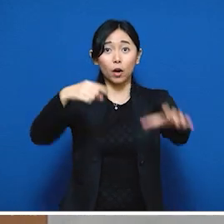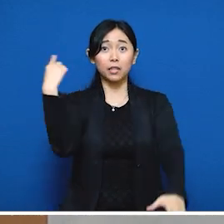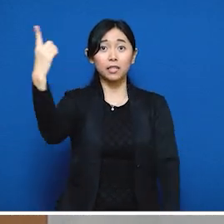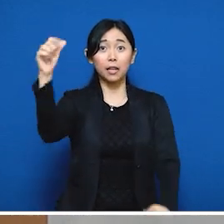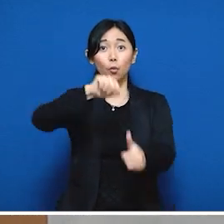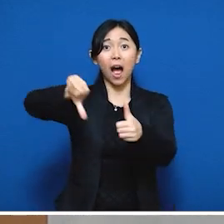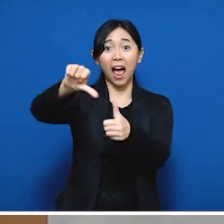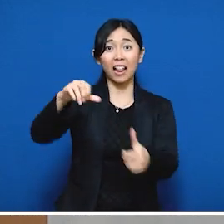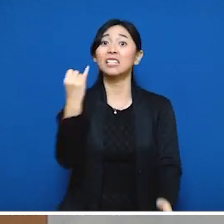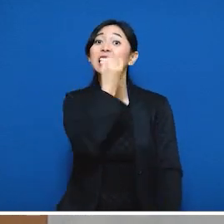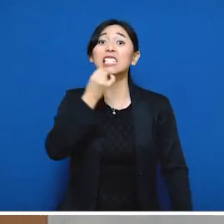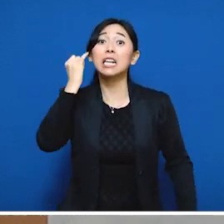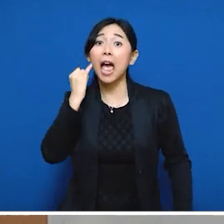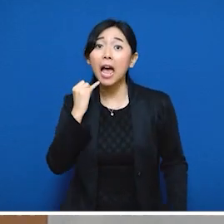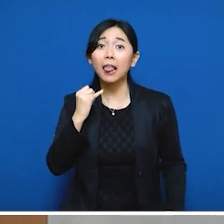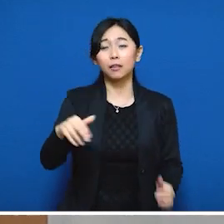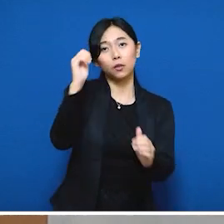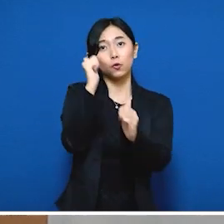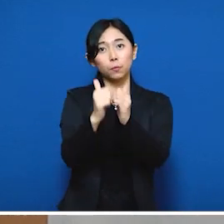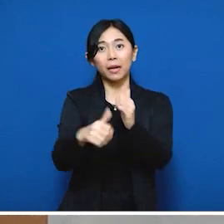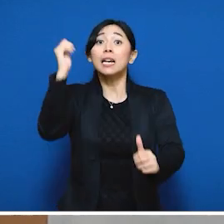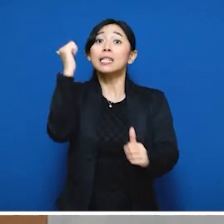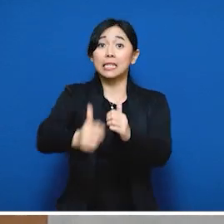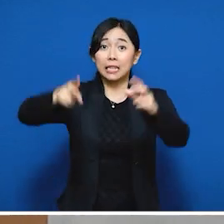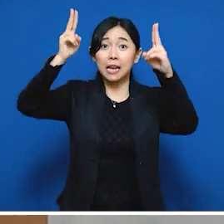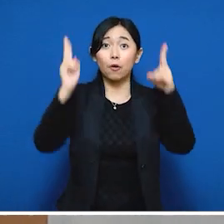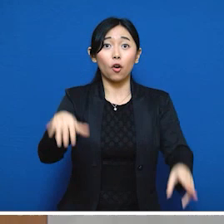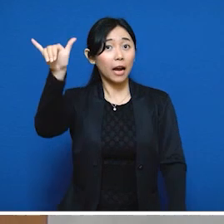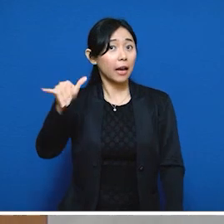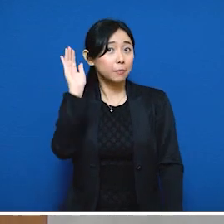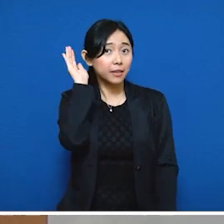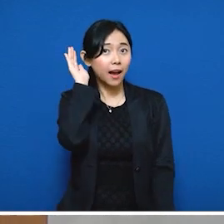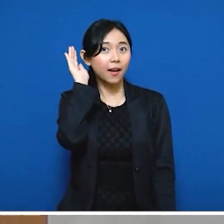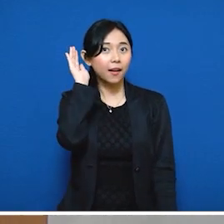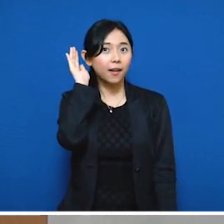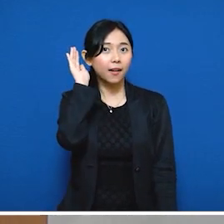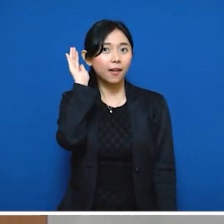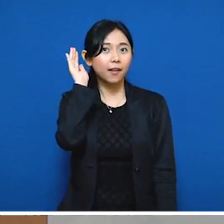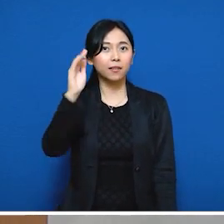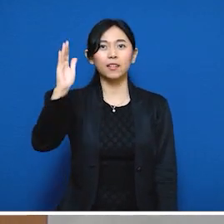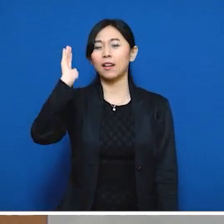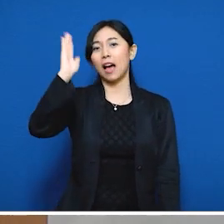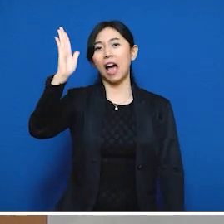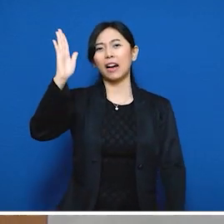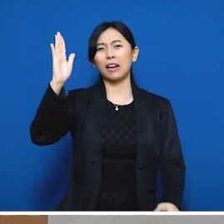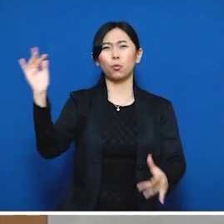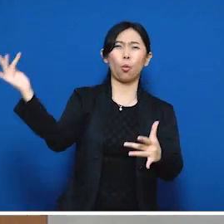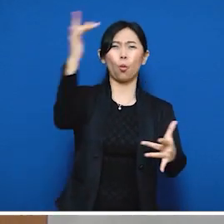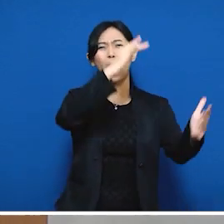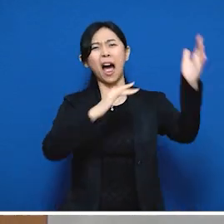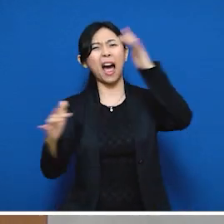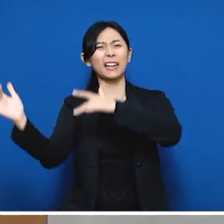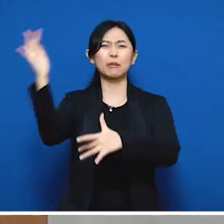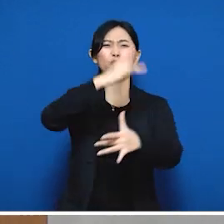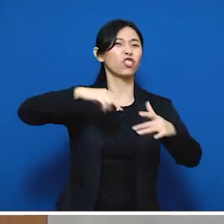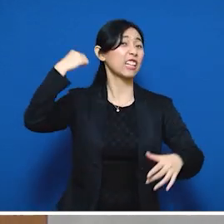di Israel, sehingga setiap orang yang mendengarnya akan bising kedua